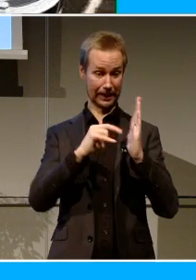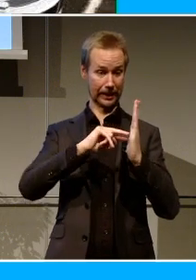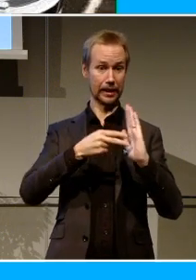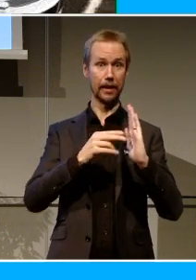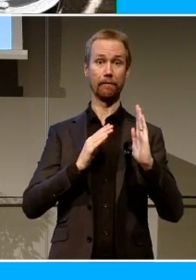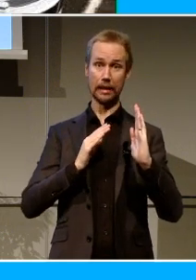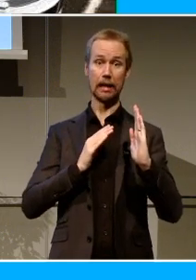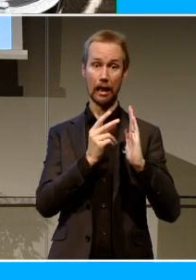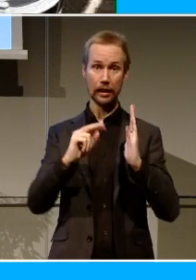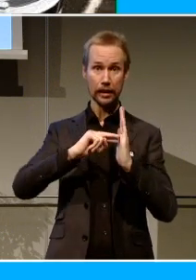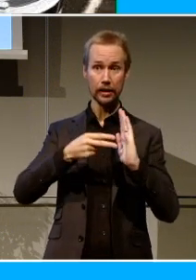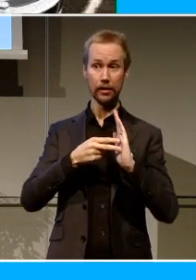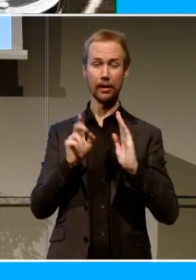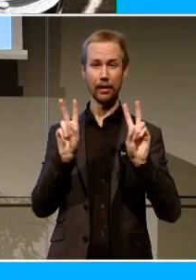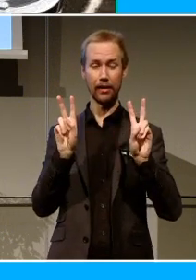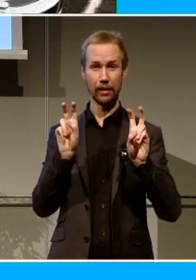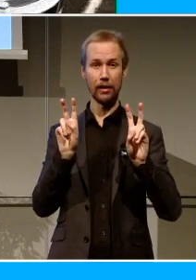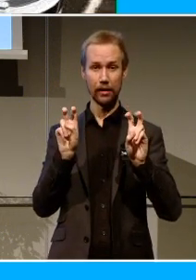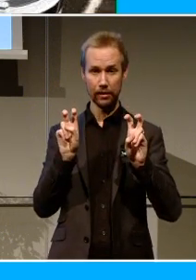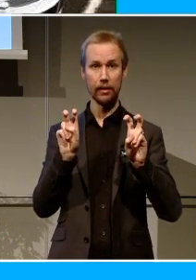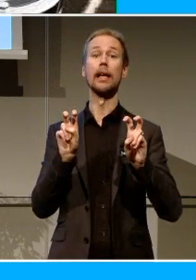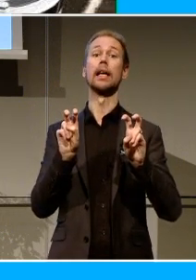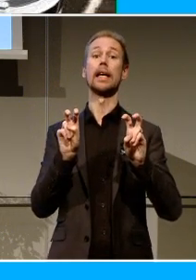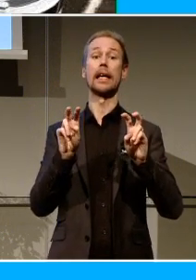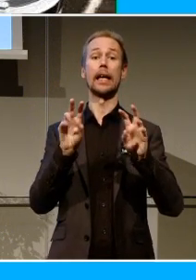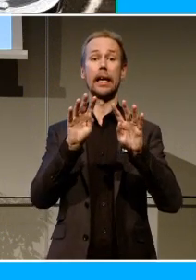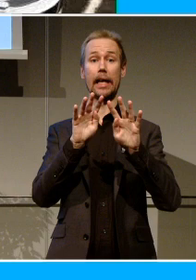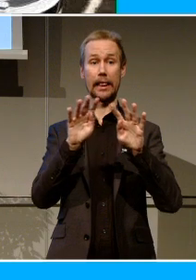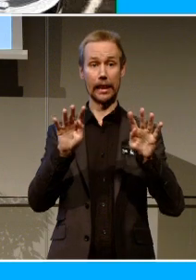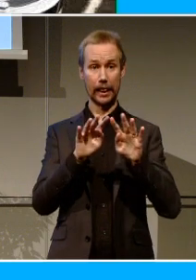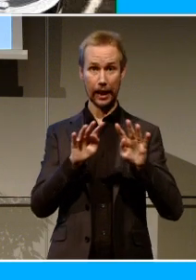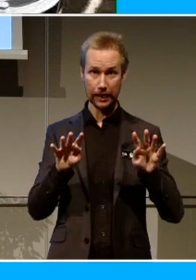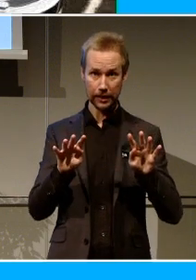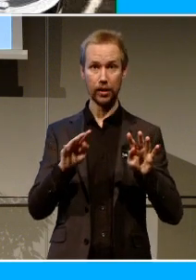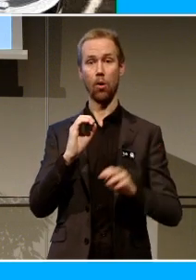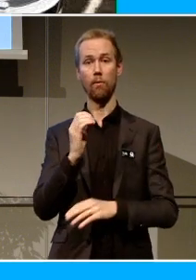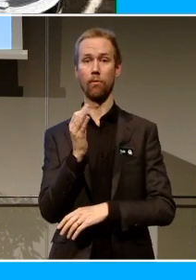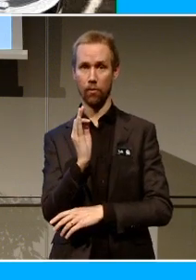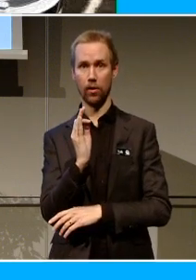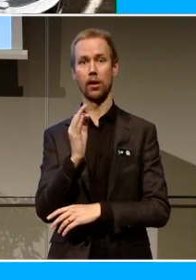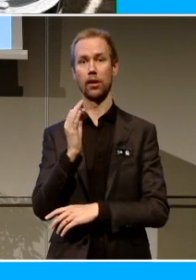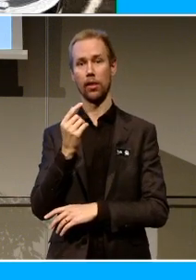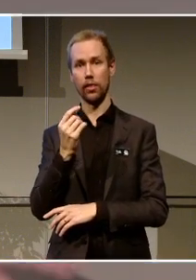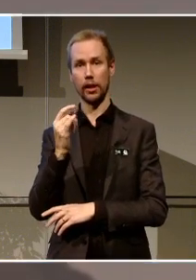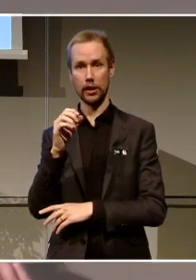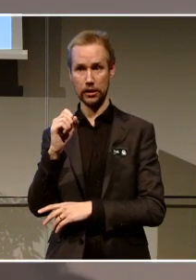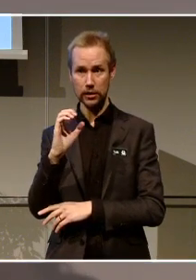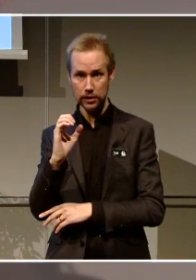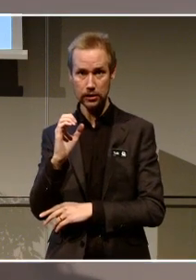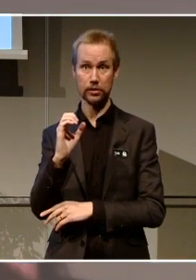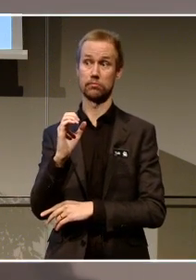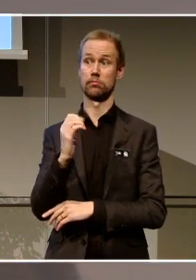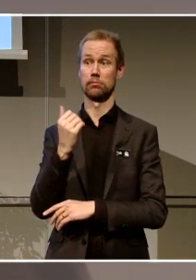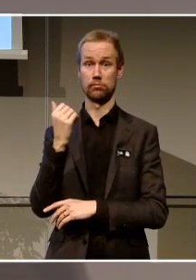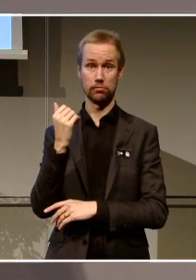är ett exempel på det vi kallar Internet of Things. Det kanske låter jätteabstrakt och svårt. Det är inte svårare än en självgående dammsugare